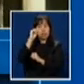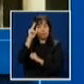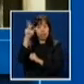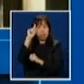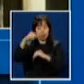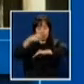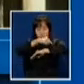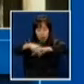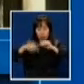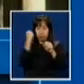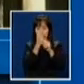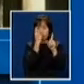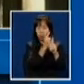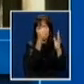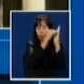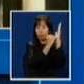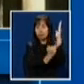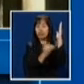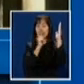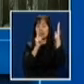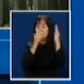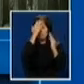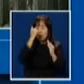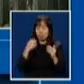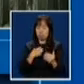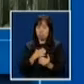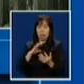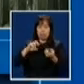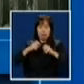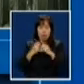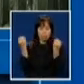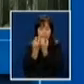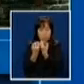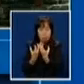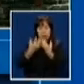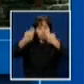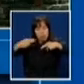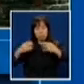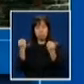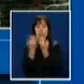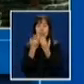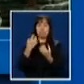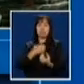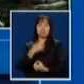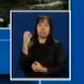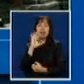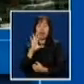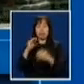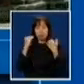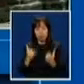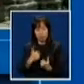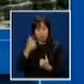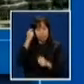ติในเรื่องนี้เนี่ยก็เพื่อที่จะหลีกเลี่ยงปัญหาการปะทะหรือการสู้รบกันนะครับแต่ขณะเดียวกันเนี่ยเราก็ได้ยึ